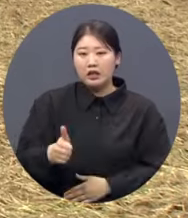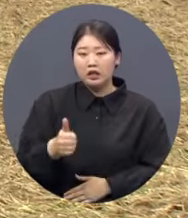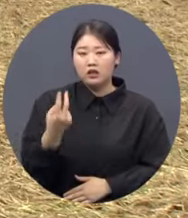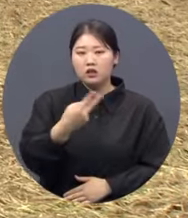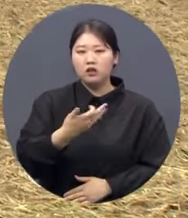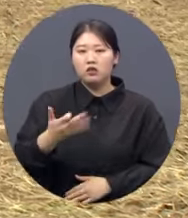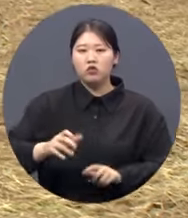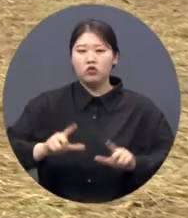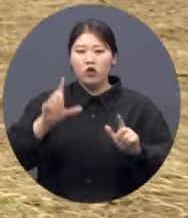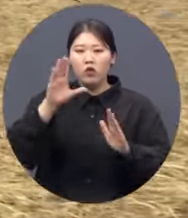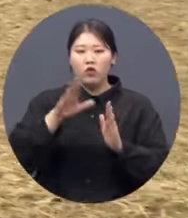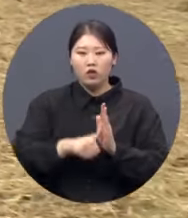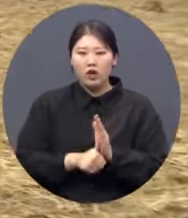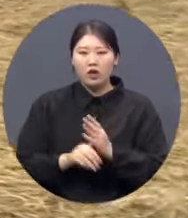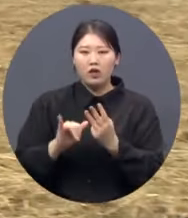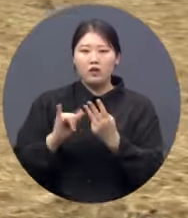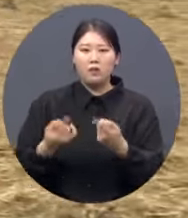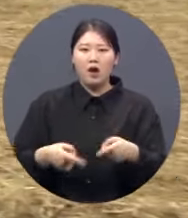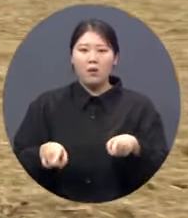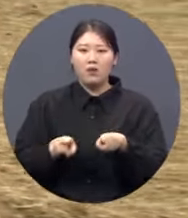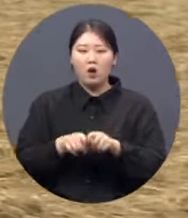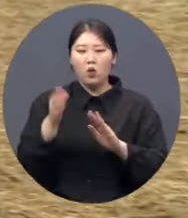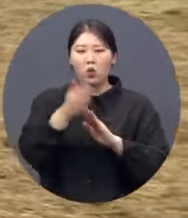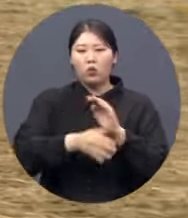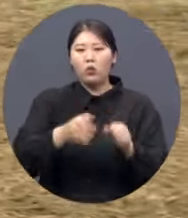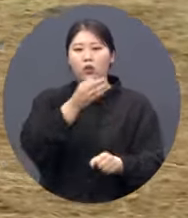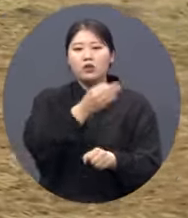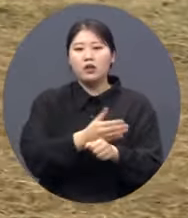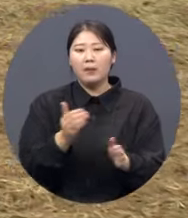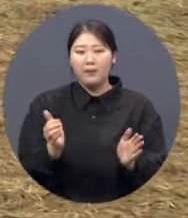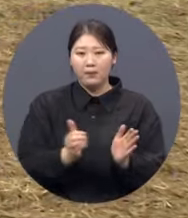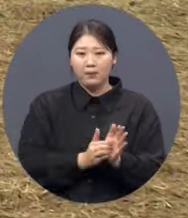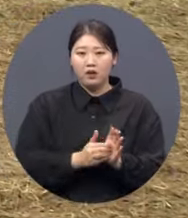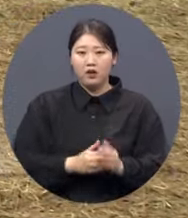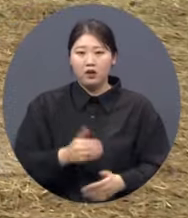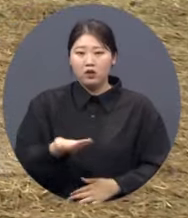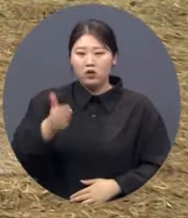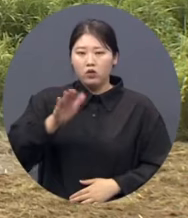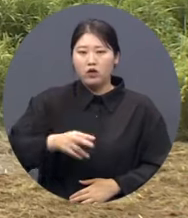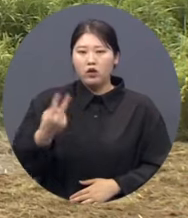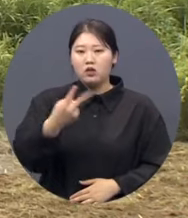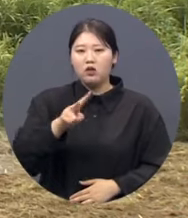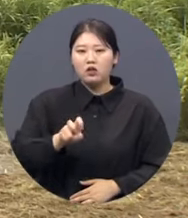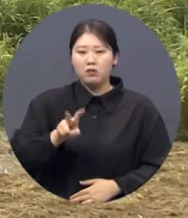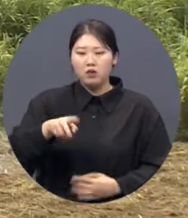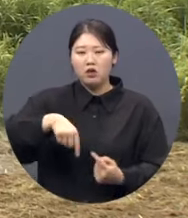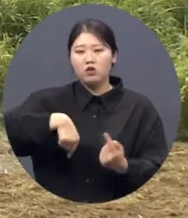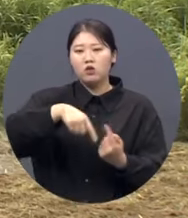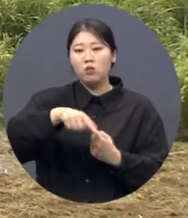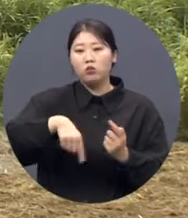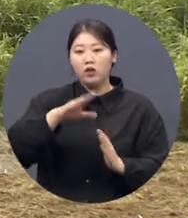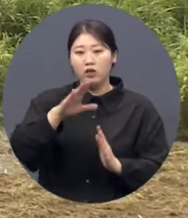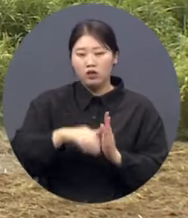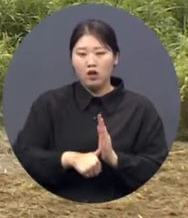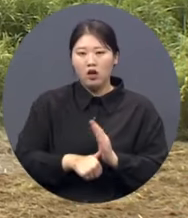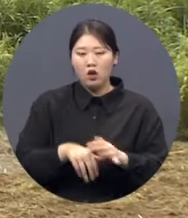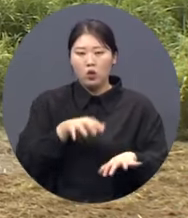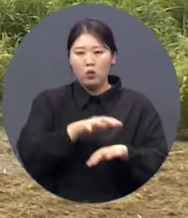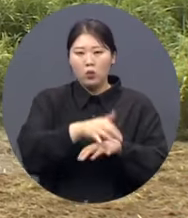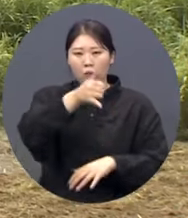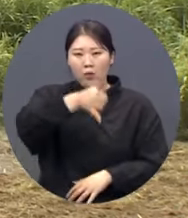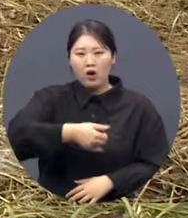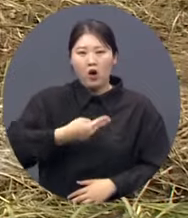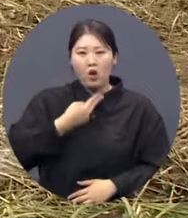농지를 동료 변호사 세명과 매입했습니다 그런데 2022년 인사 청문회 당시 농사를 짓지